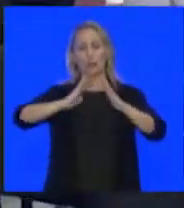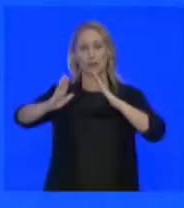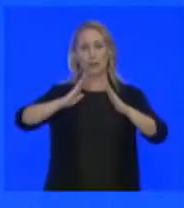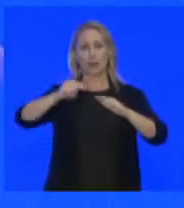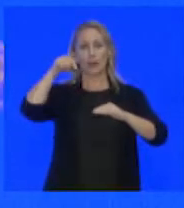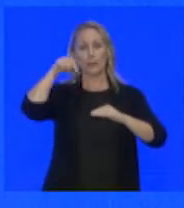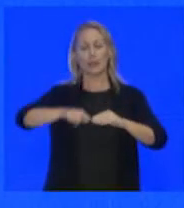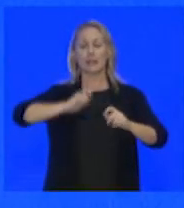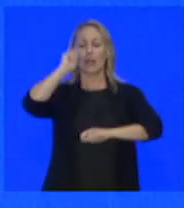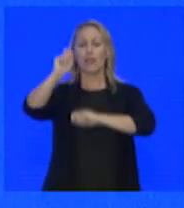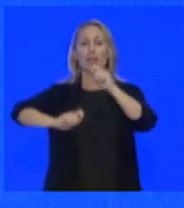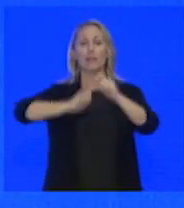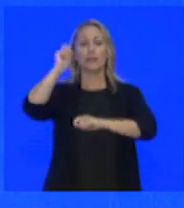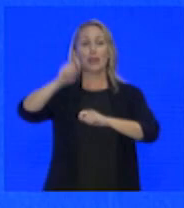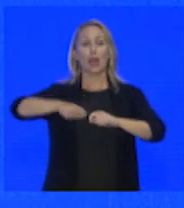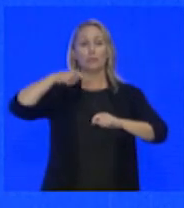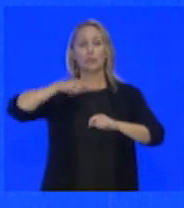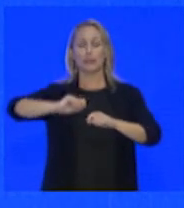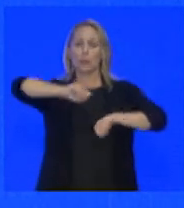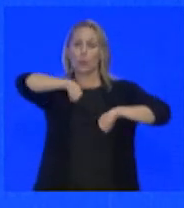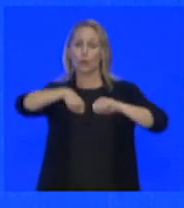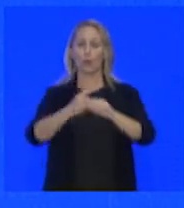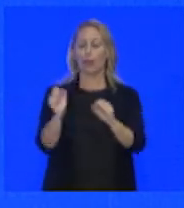μια μεγάλη επικοινωνιακή εκστρατεία.